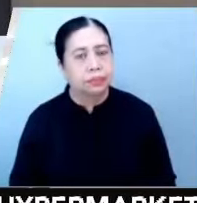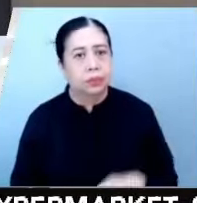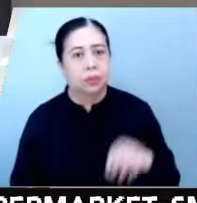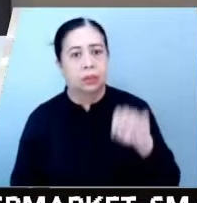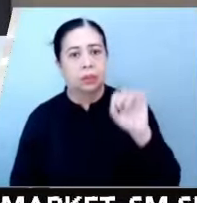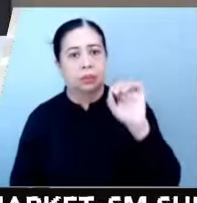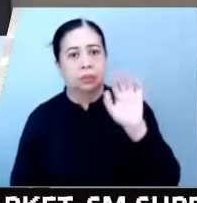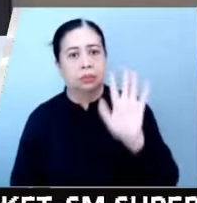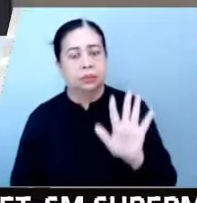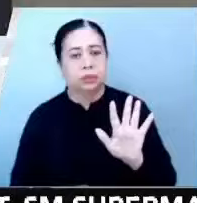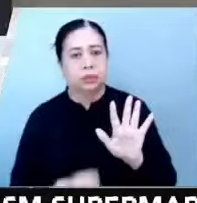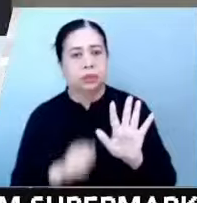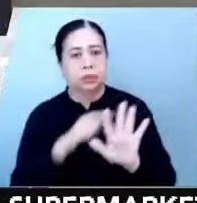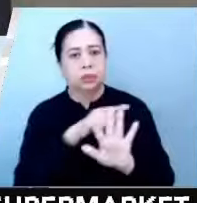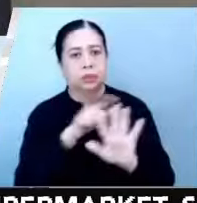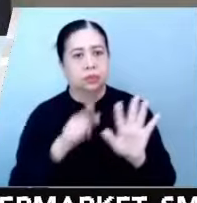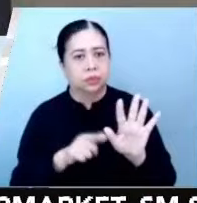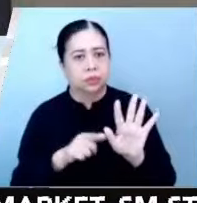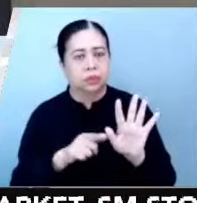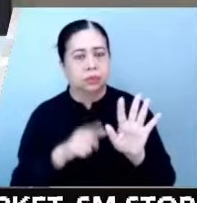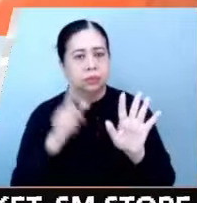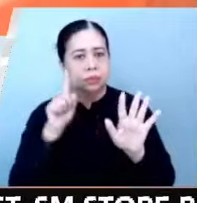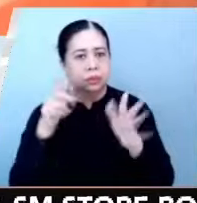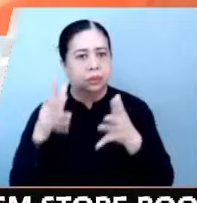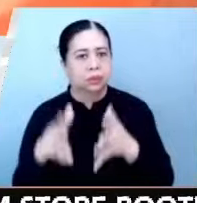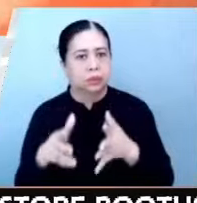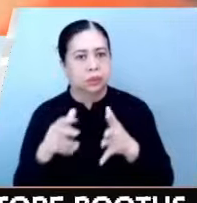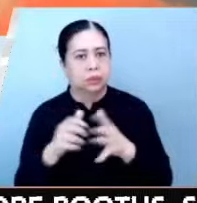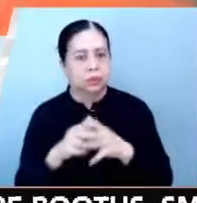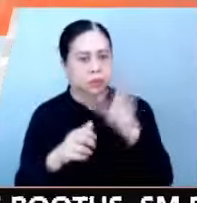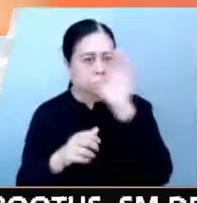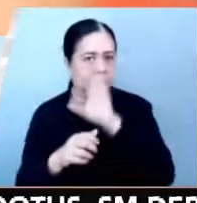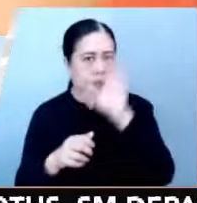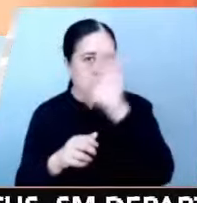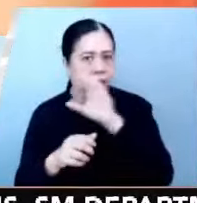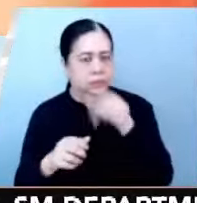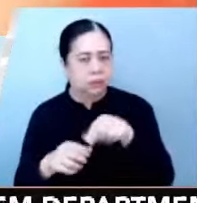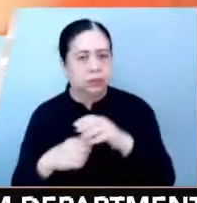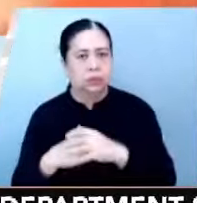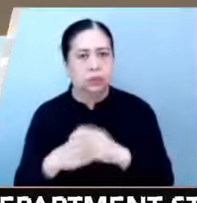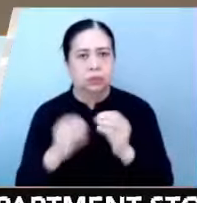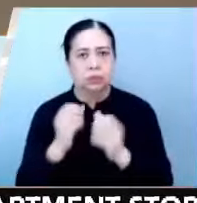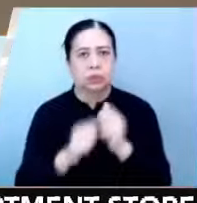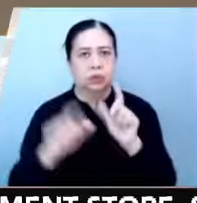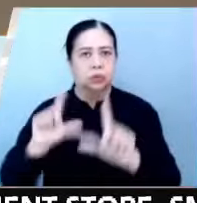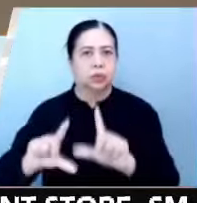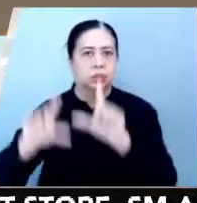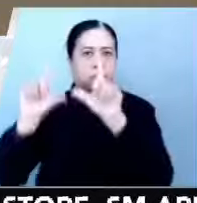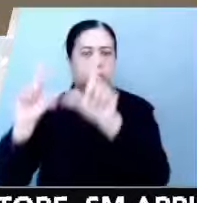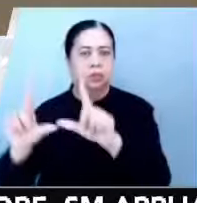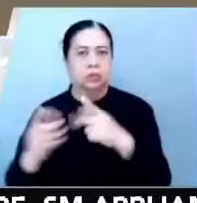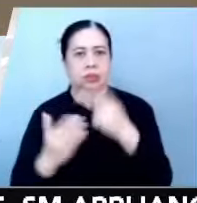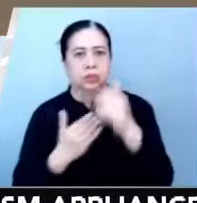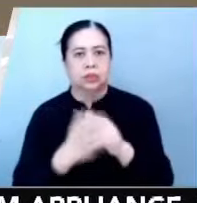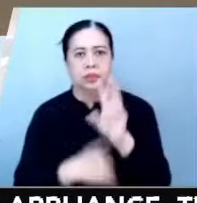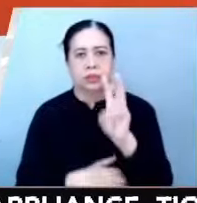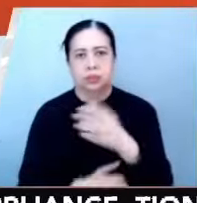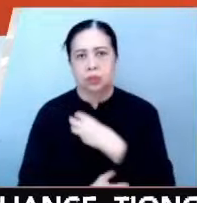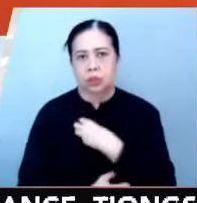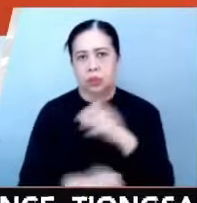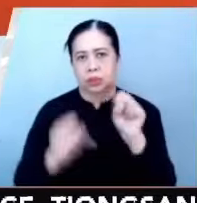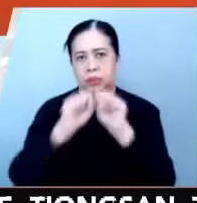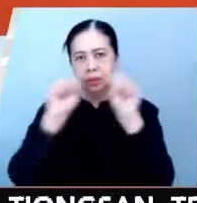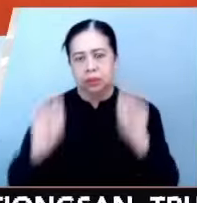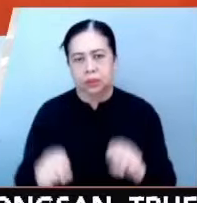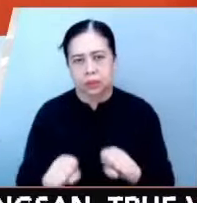lamang ang naiwan na ating pong pinaghahanap ngayon. Una sa most wanted this person ng Project 6 Police Station ng lalaki. Tinanong namin